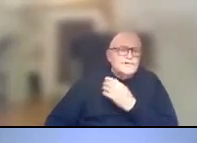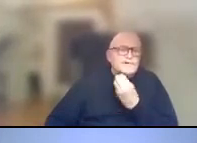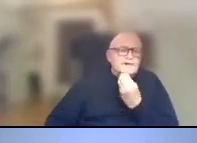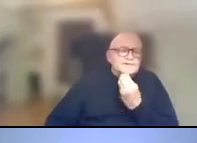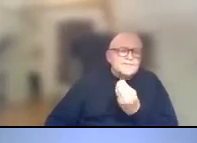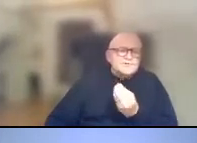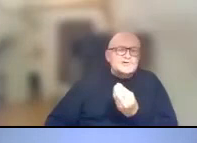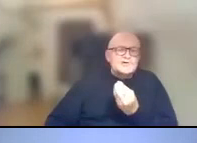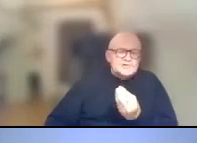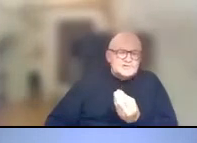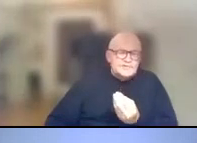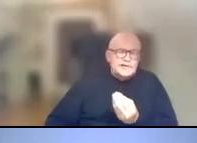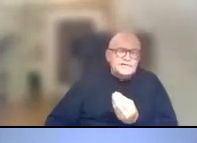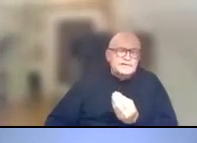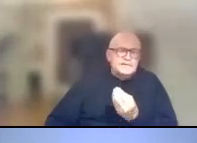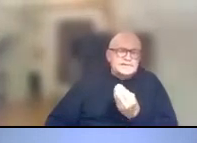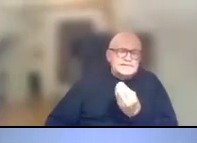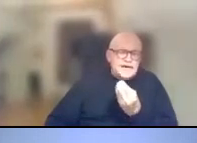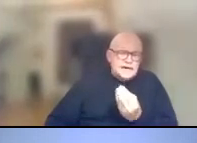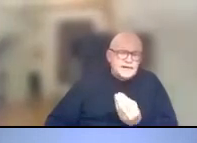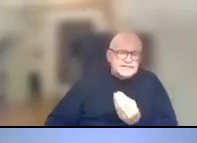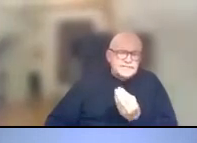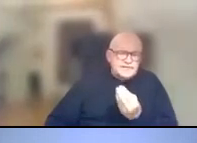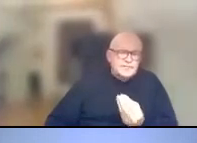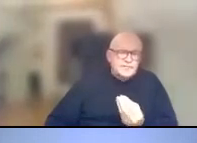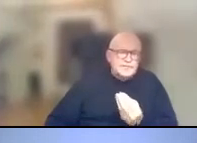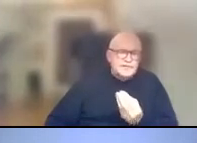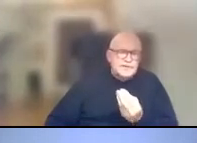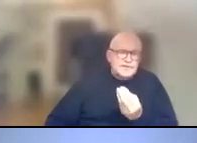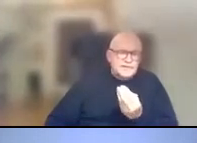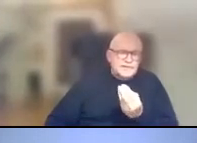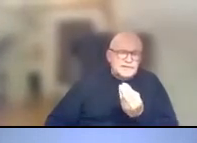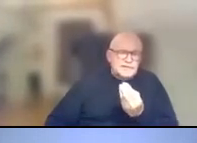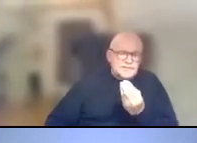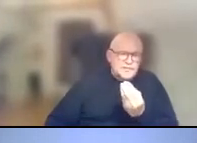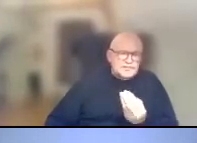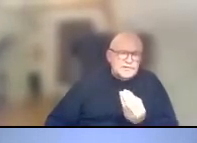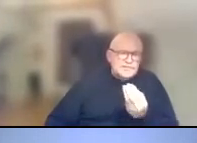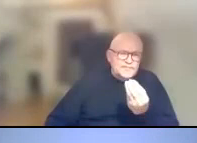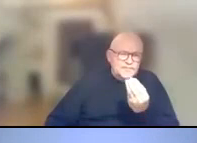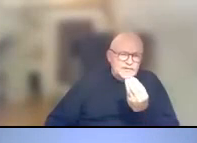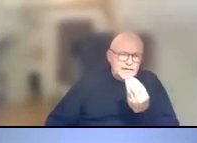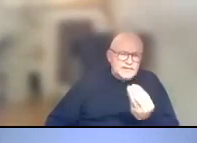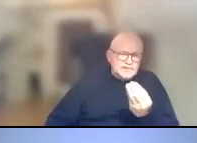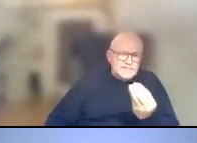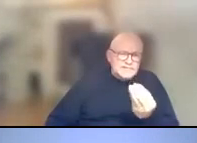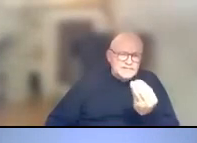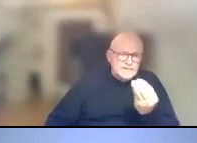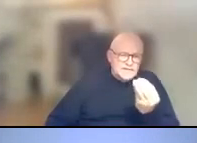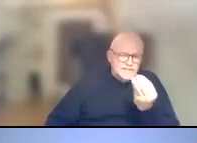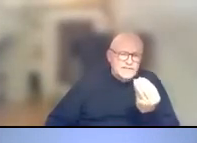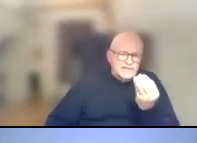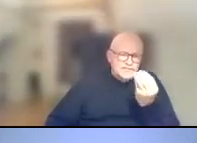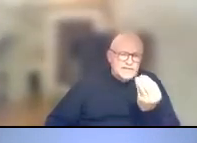Und es muss gewusst werden, dass die Arbeitsbedingungen in Deutschland für